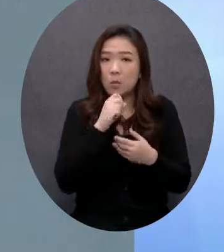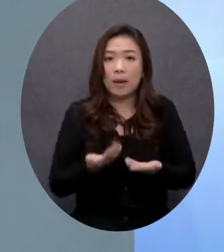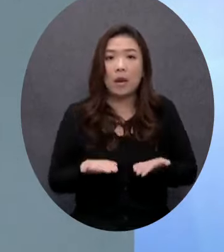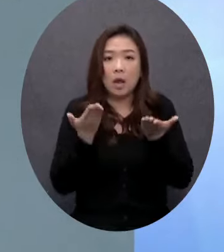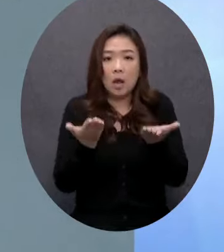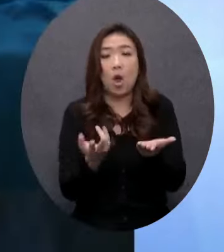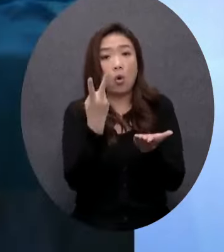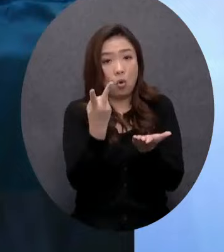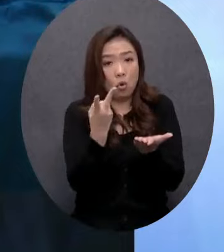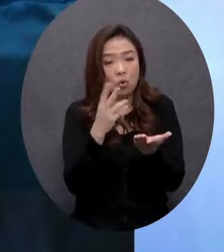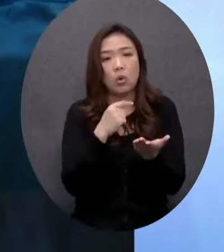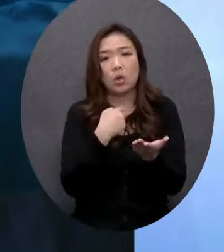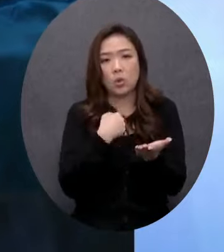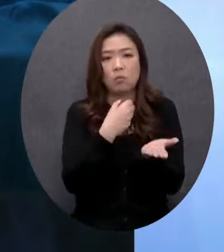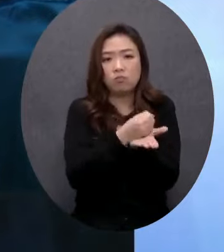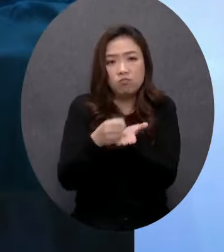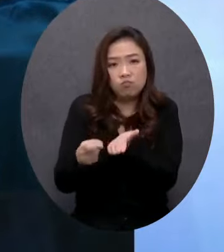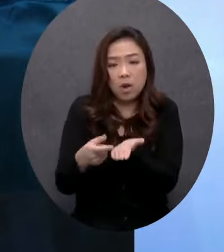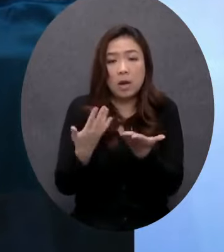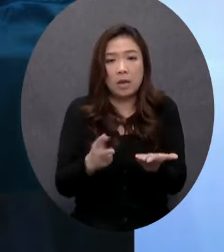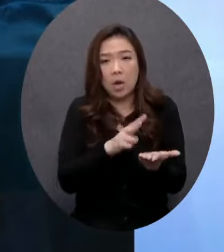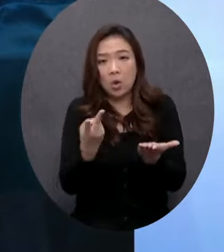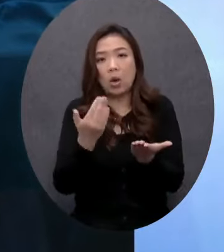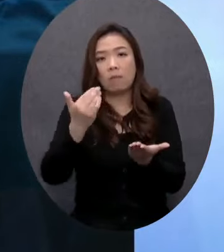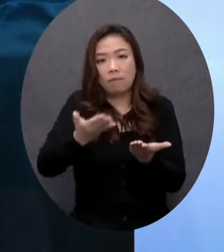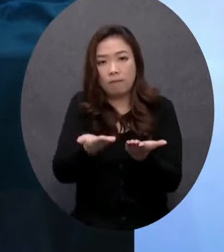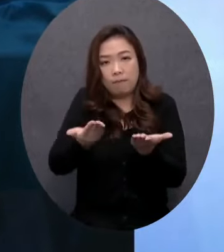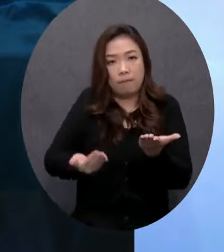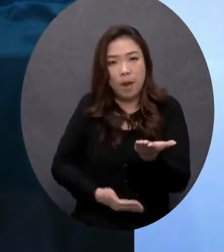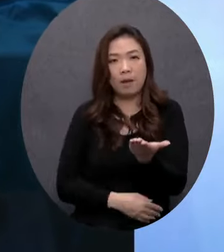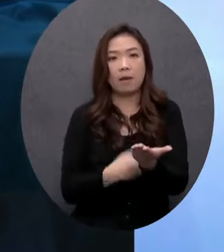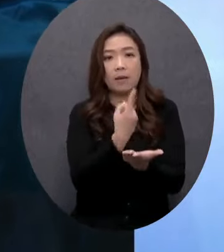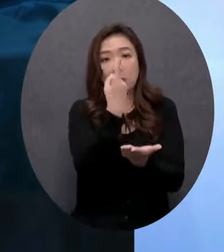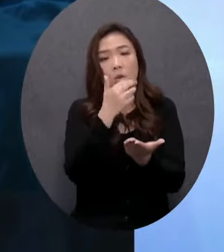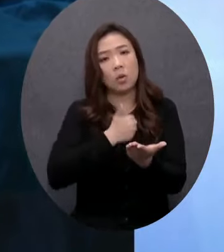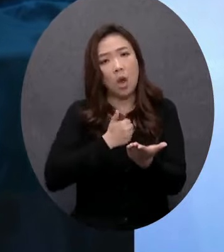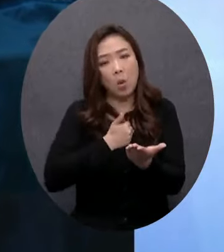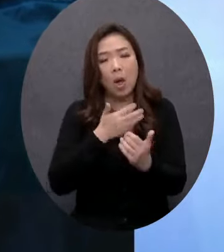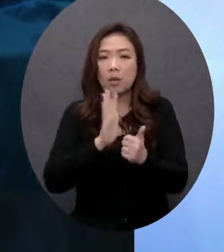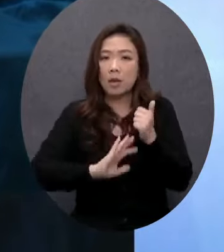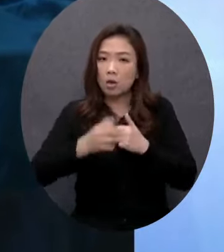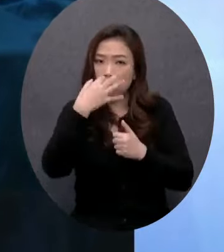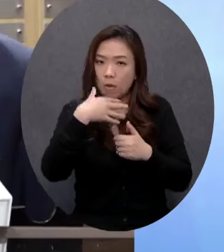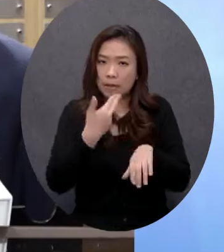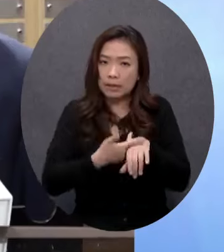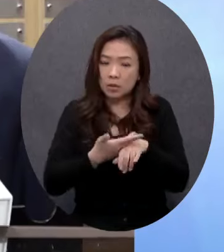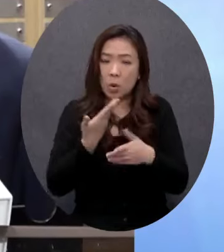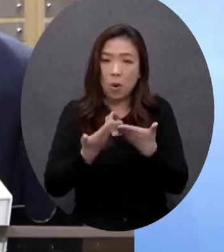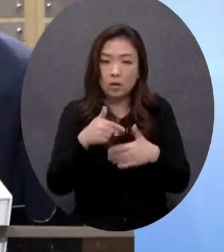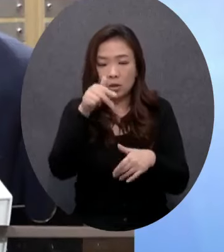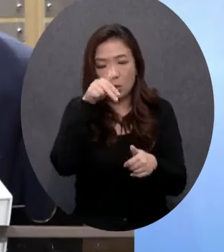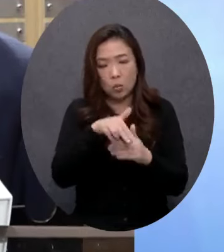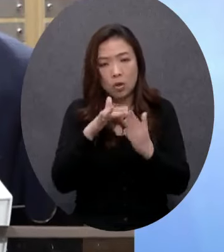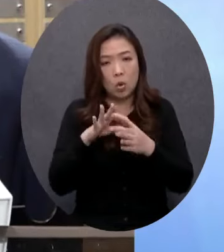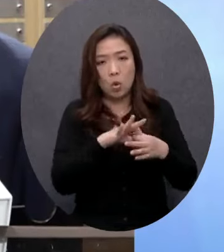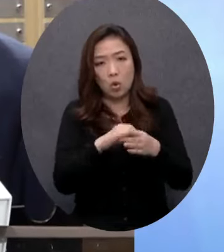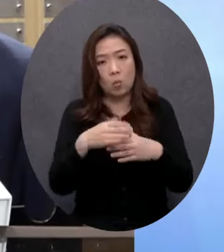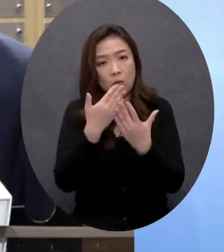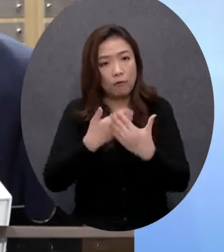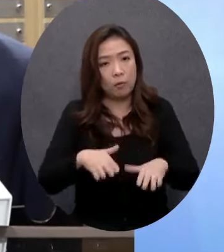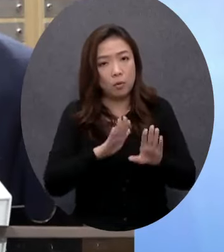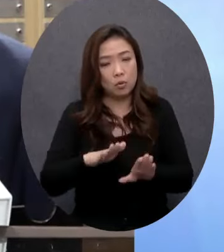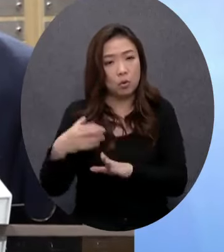藥物監管機構的許可，改為現在只是需要一個機構許可，會影響藥物質素。醫管局聯網服務總監